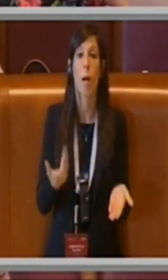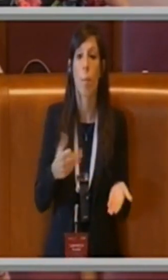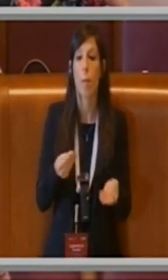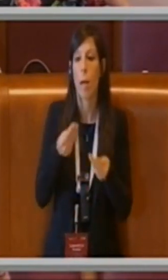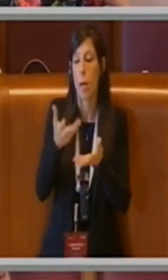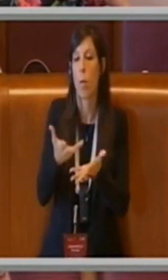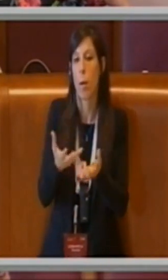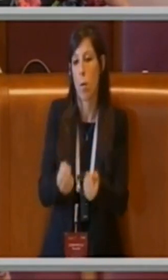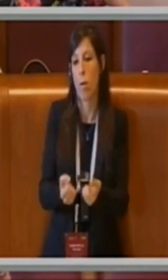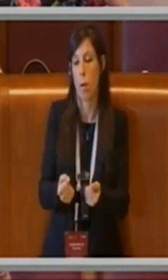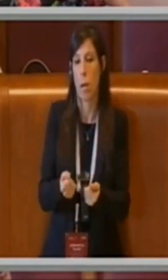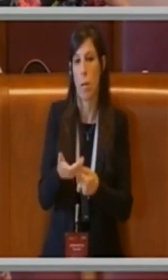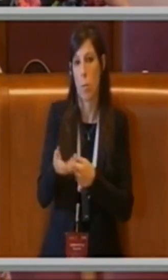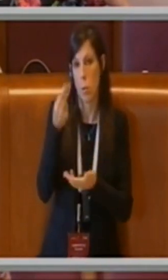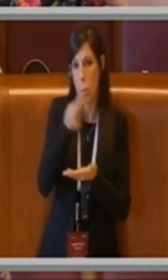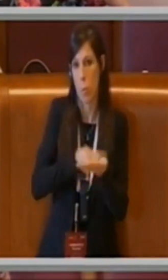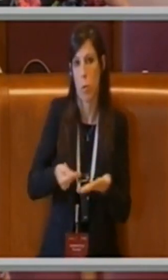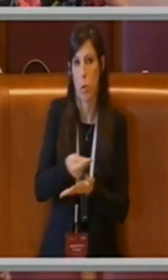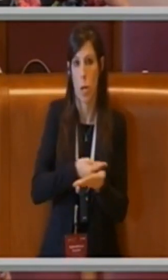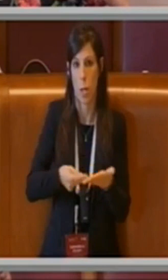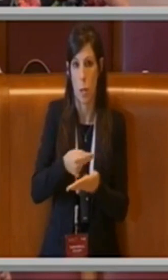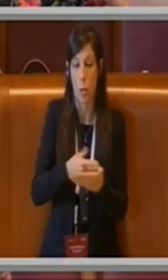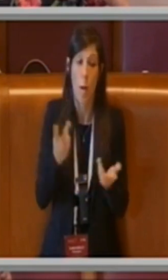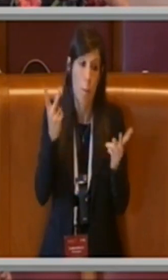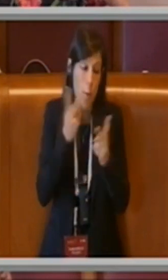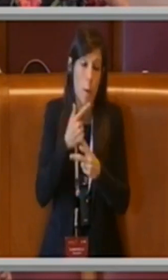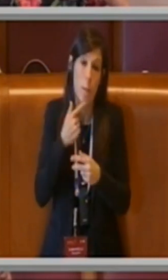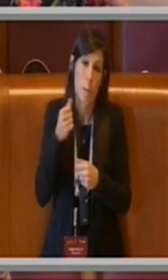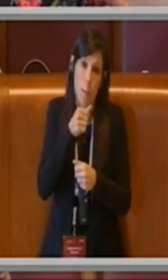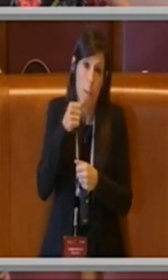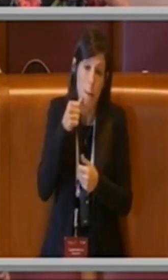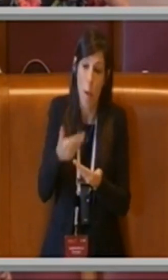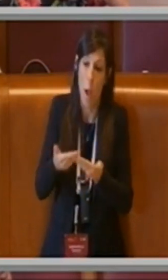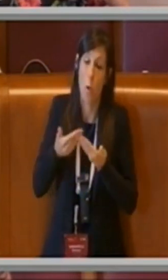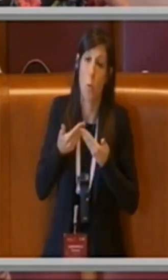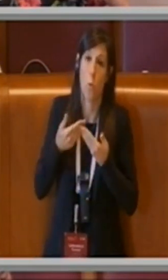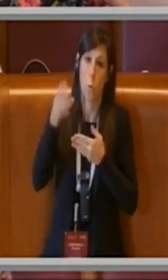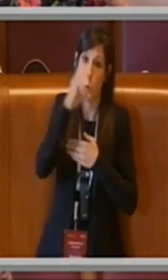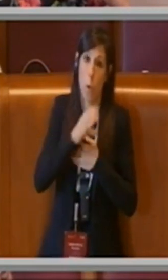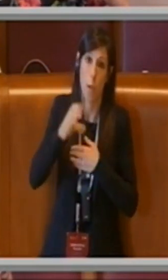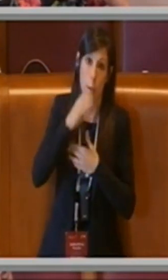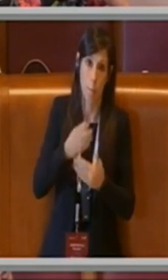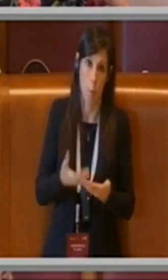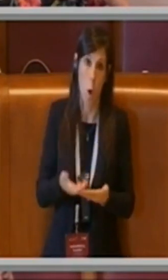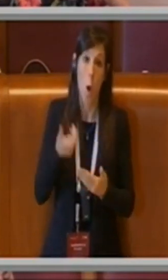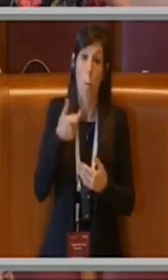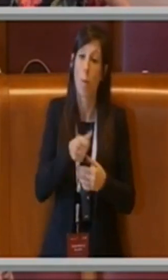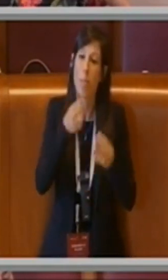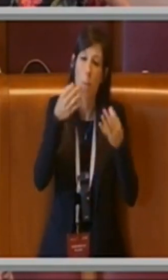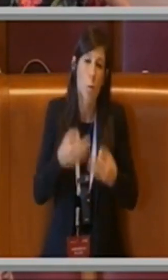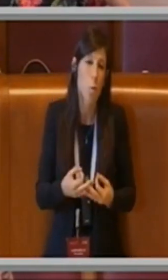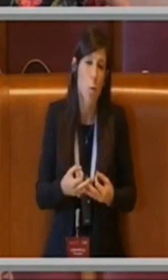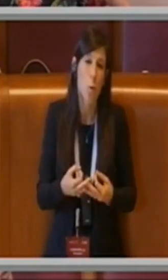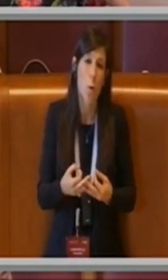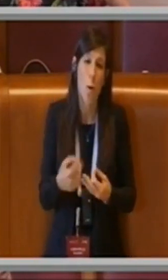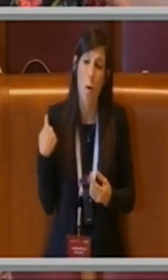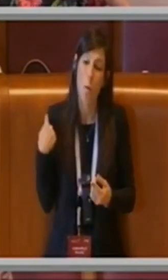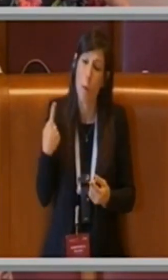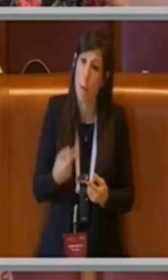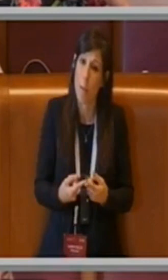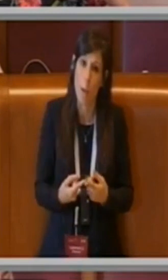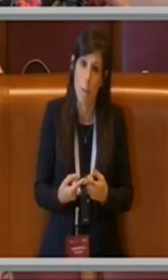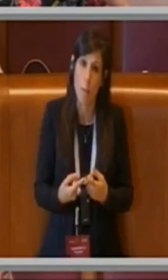compimento a questo anche attraverso poi l'aiuto del turismo, perché sicuramente quello che è mancato nelle